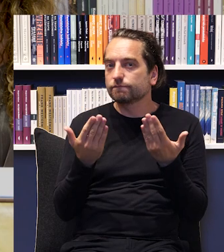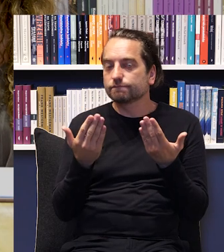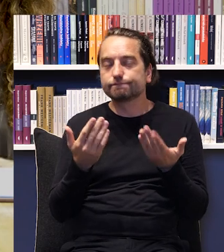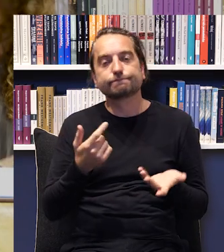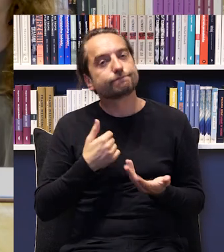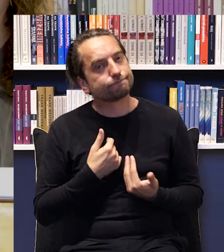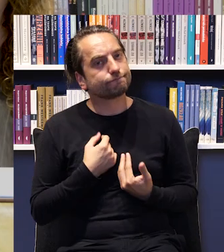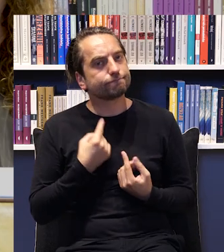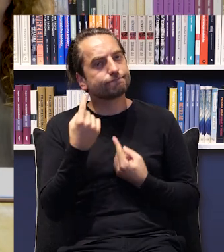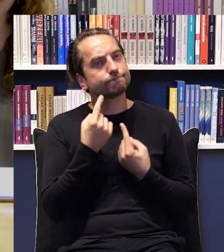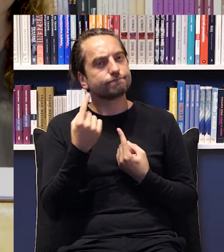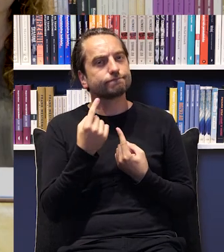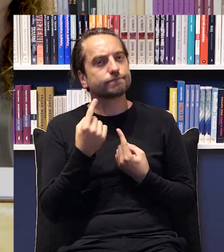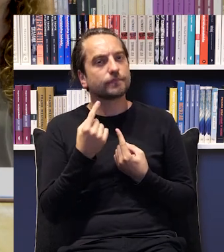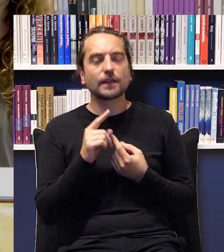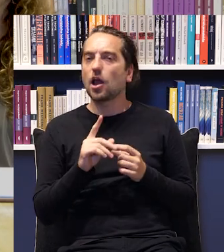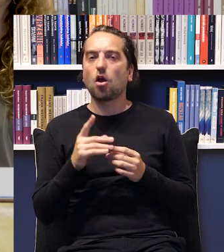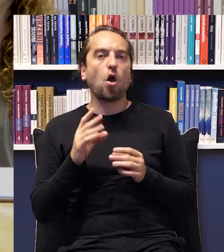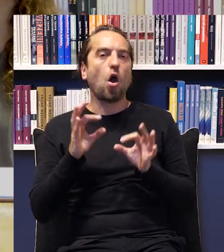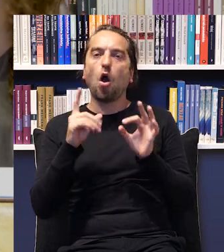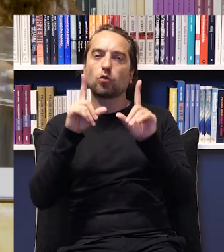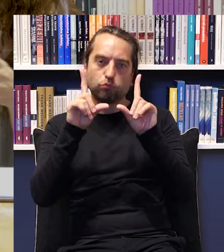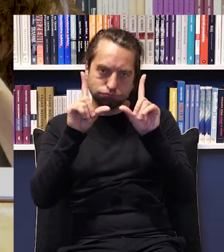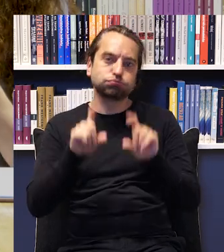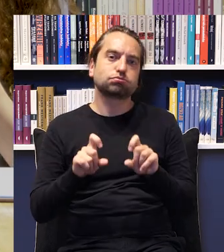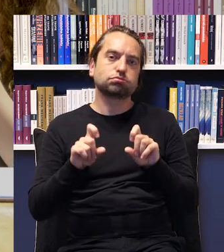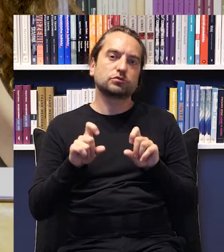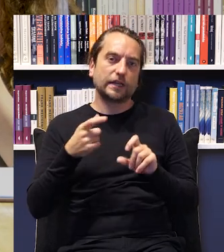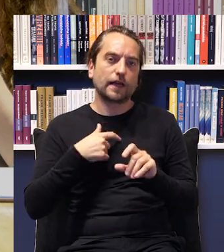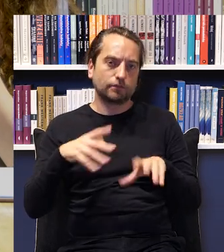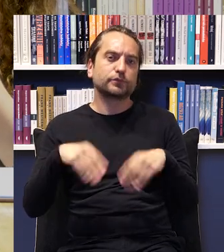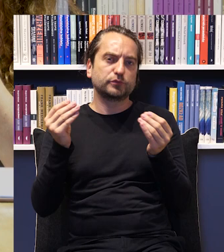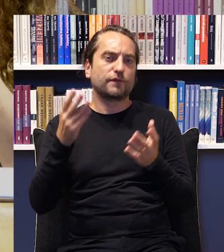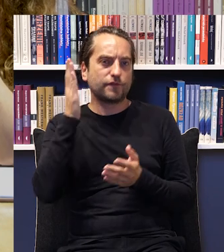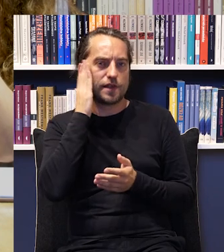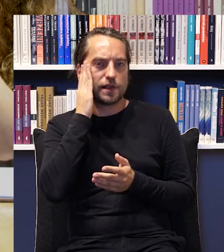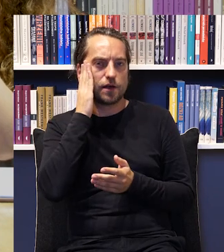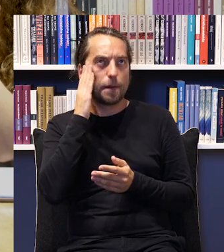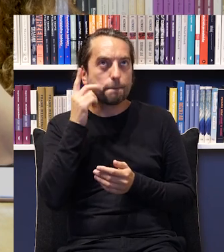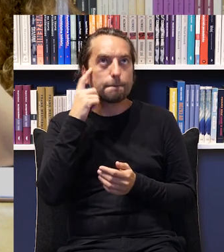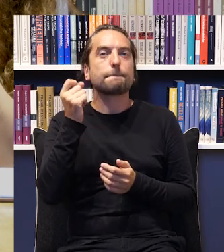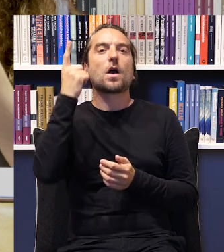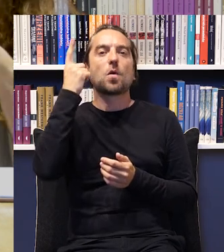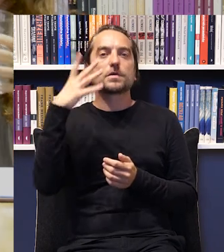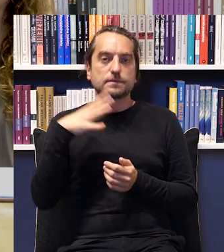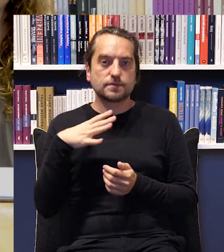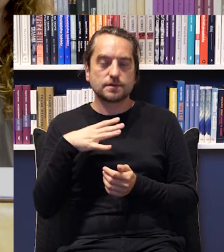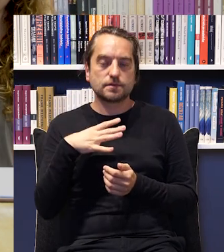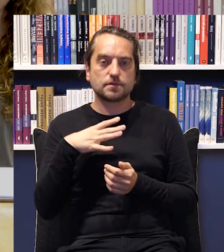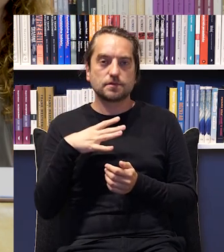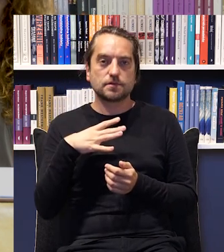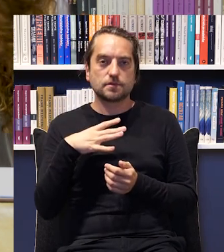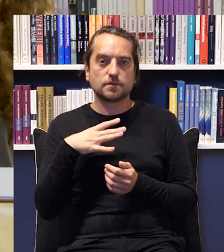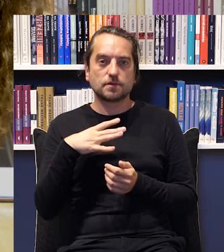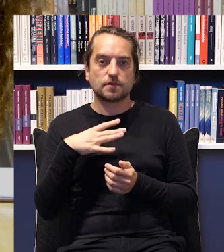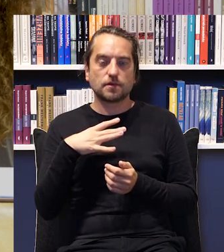Myślę, że właśnie od samego początku i to właśnie jeszcze jak miałam ten pierwszy pomysł, ten, który